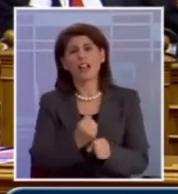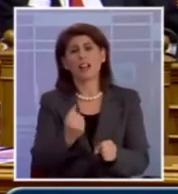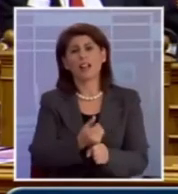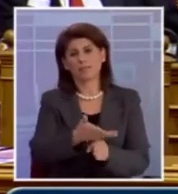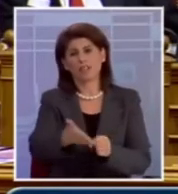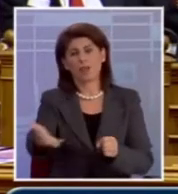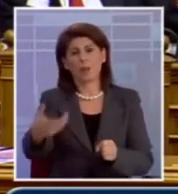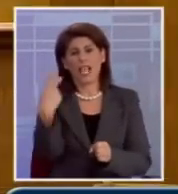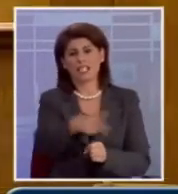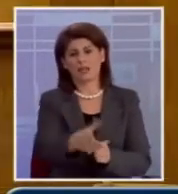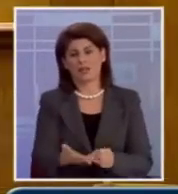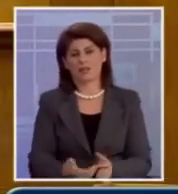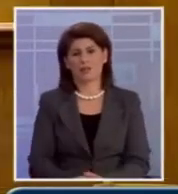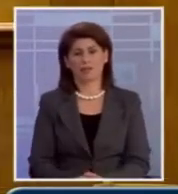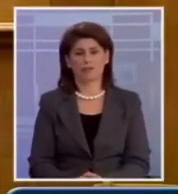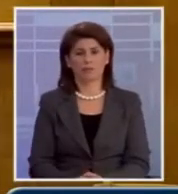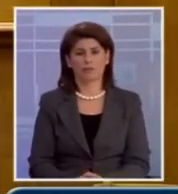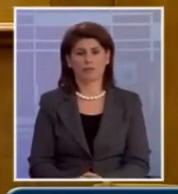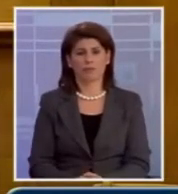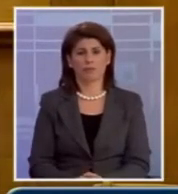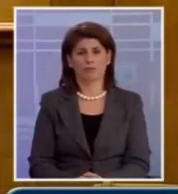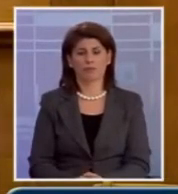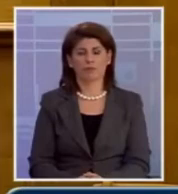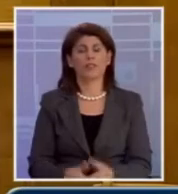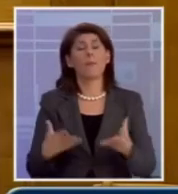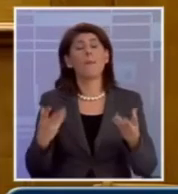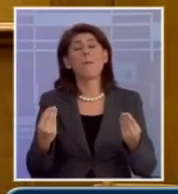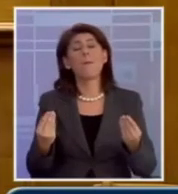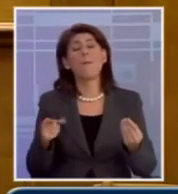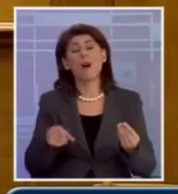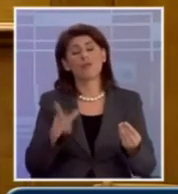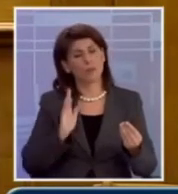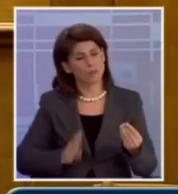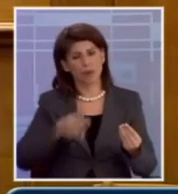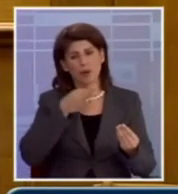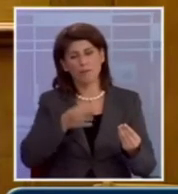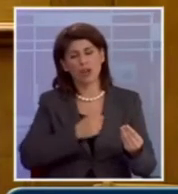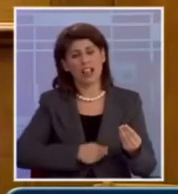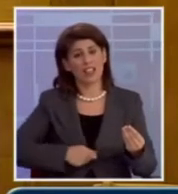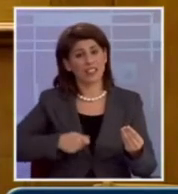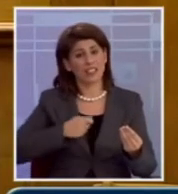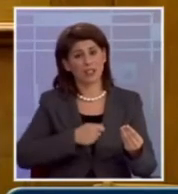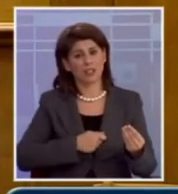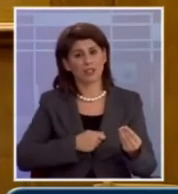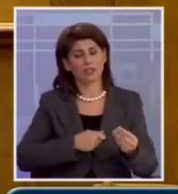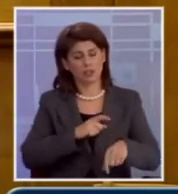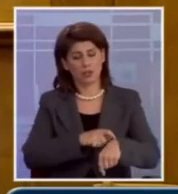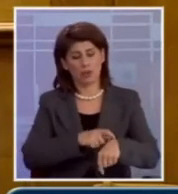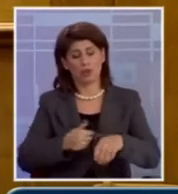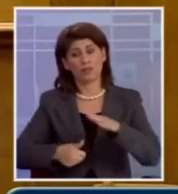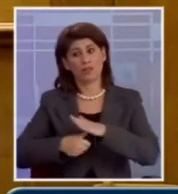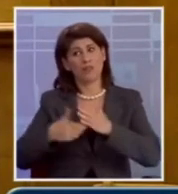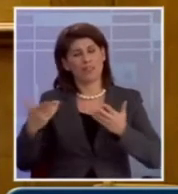ημέρες. Να σας πω, είναι πολλά αυτά που μπορώ να πω, αλλά δυστυχώς θα προσκρούσω στο χρόνο της